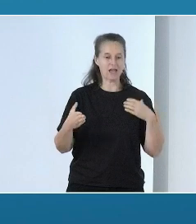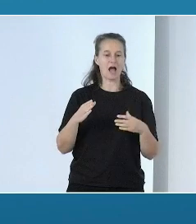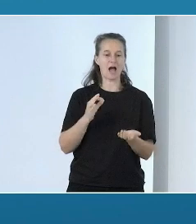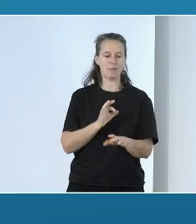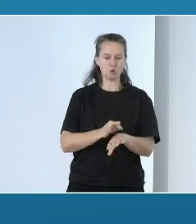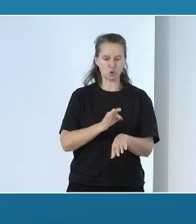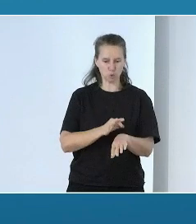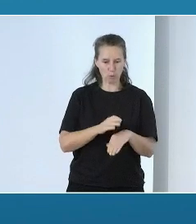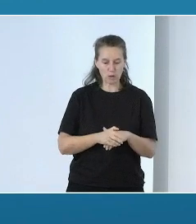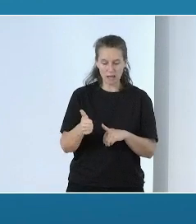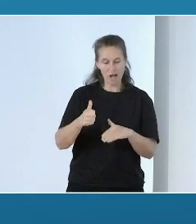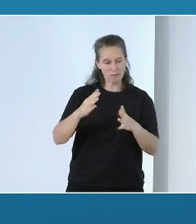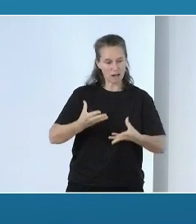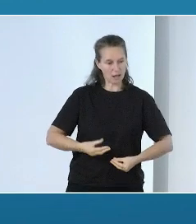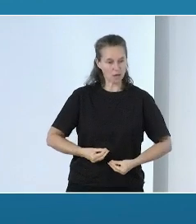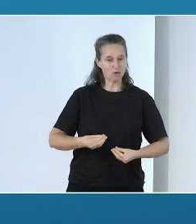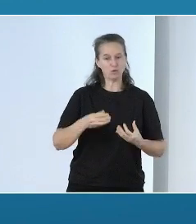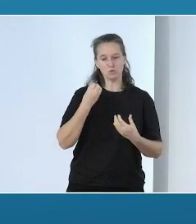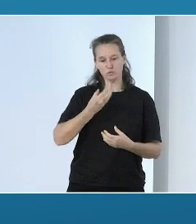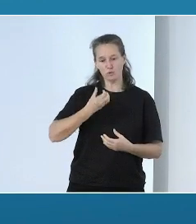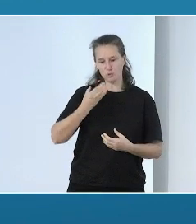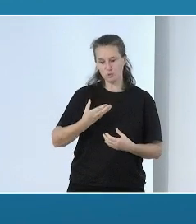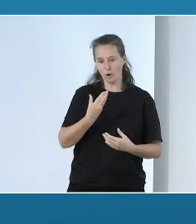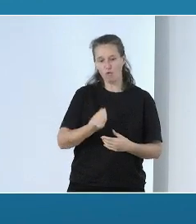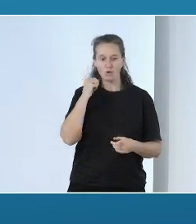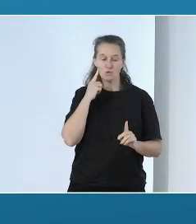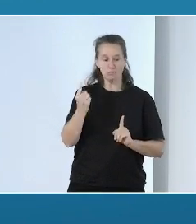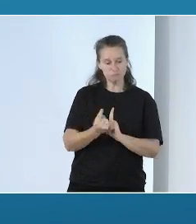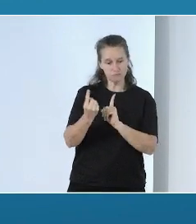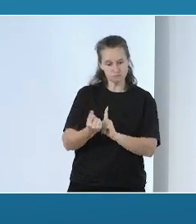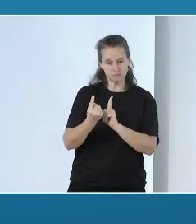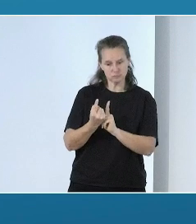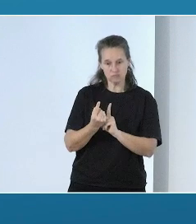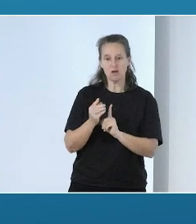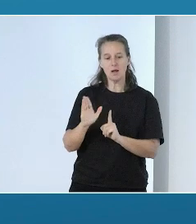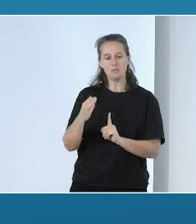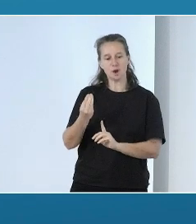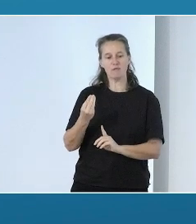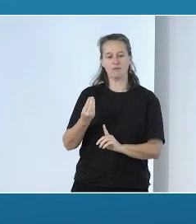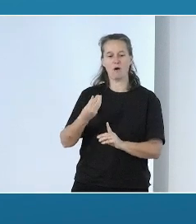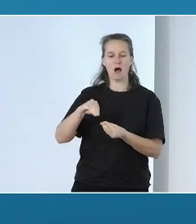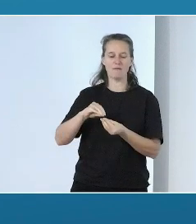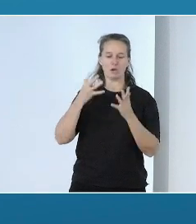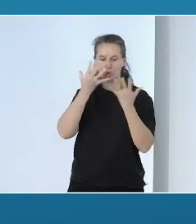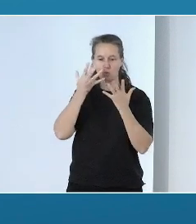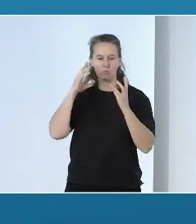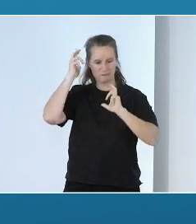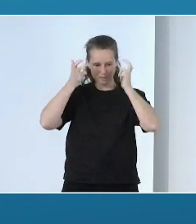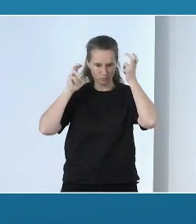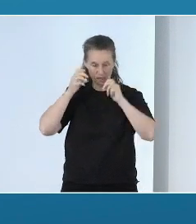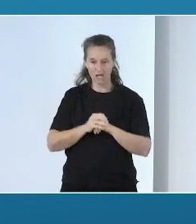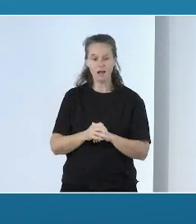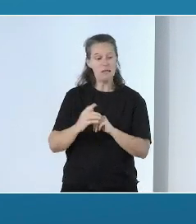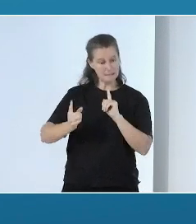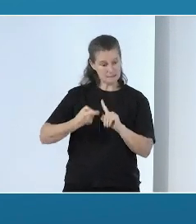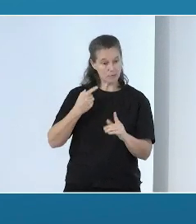Besançon et qui accueille très régulièrement des enfants sourds porteurs d'un trouble vestibulaire. Je tenais à préciser que c'est important